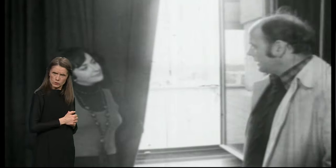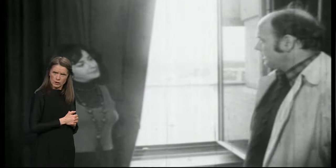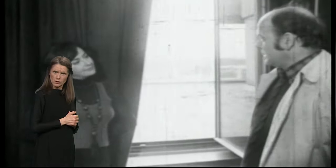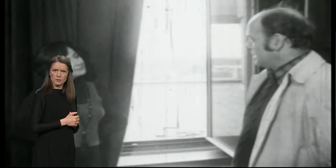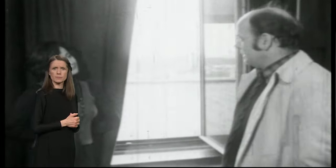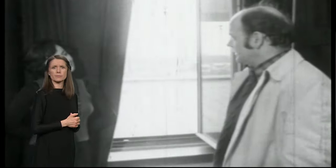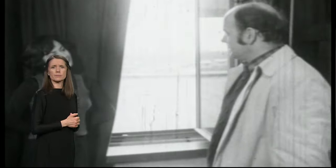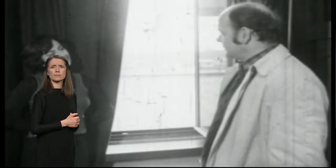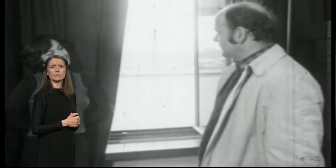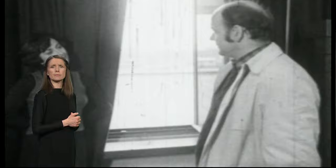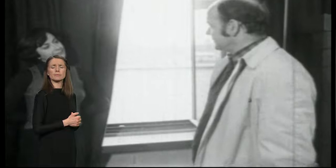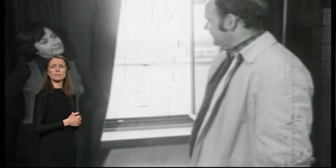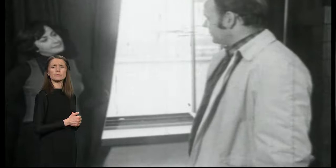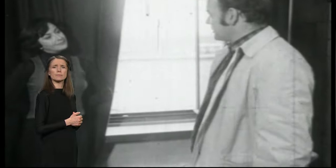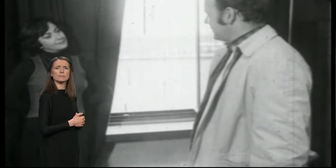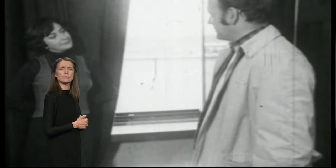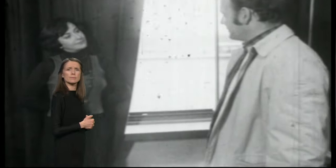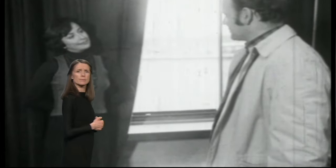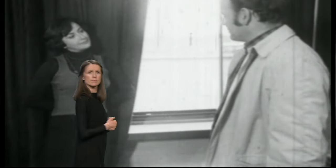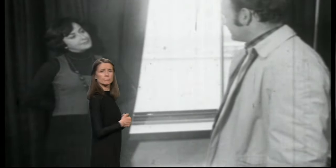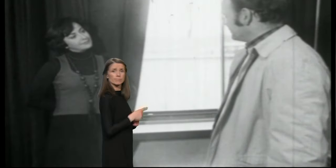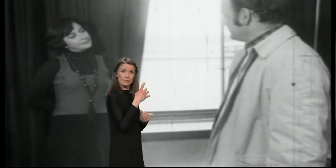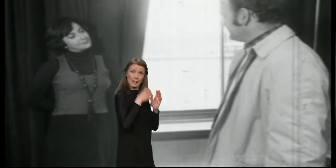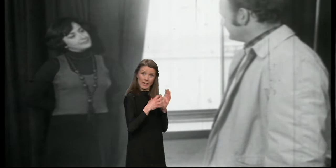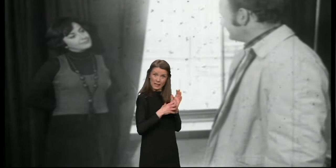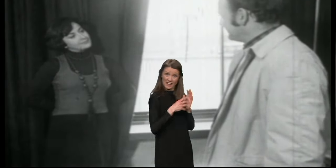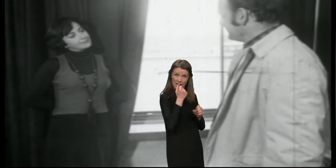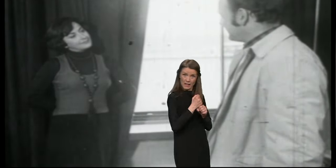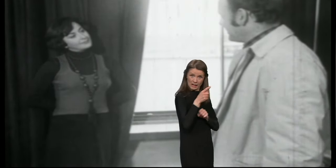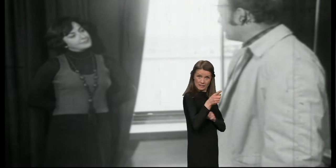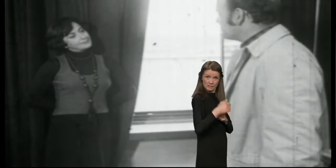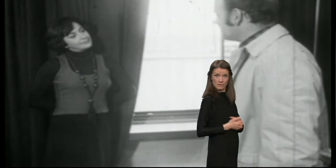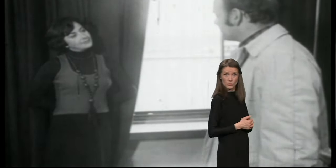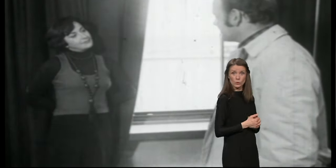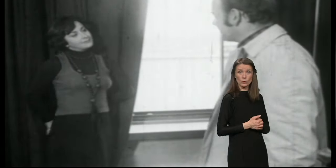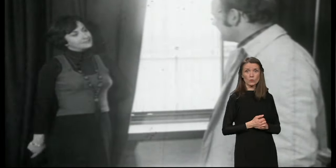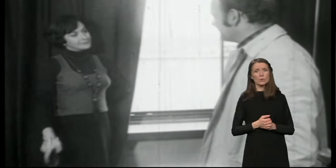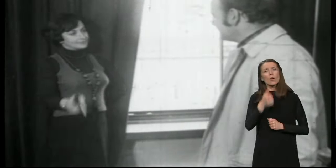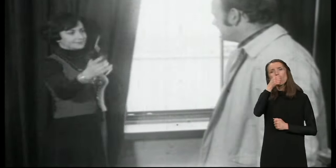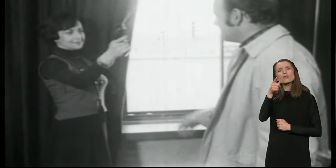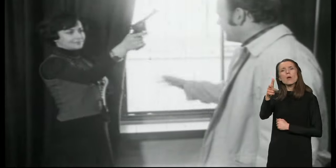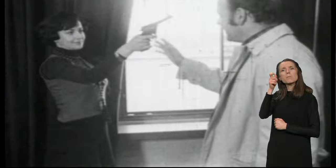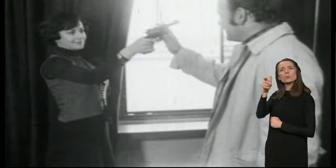Još se bavite tim sportom. U šta pucate?